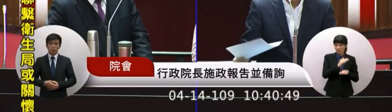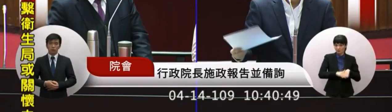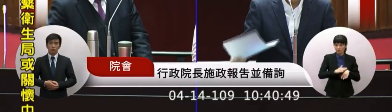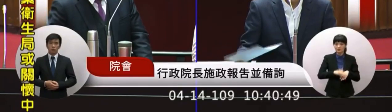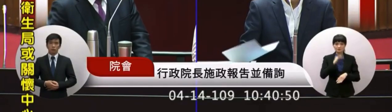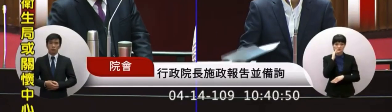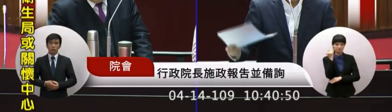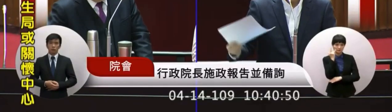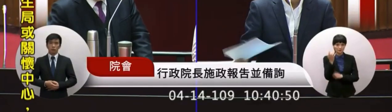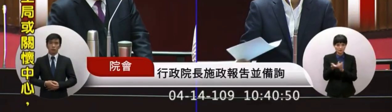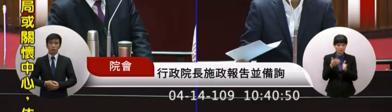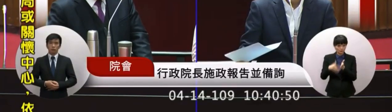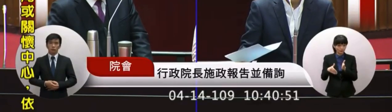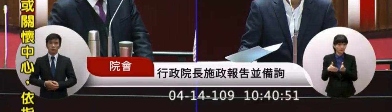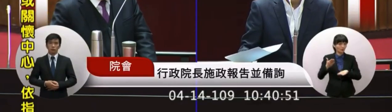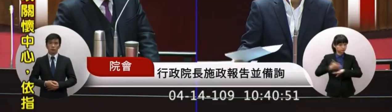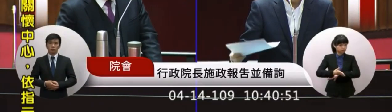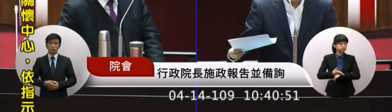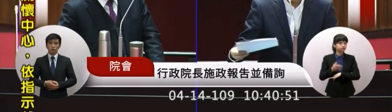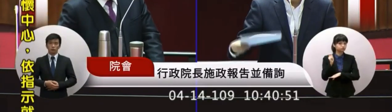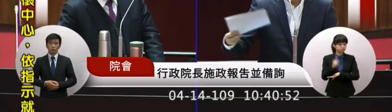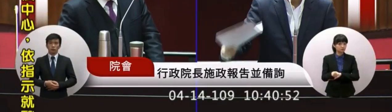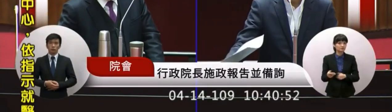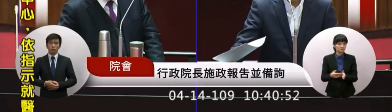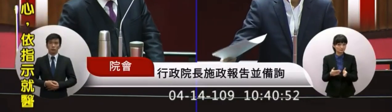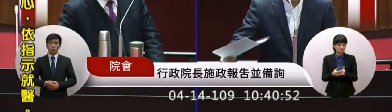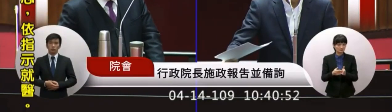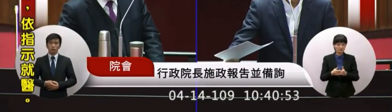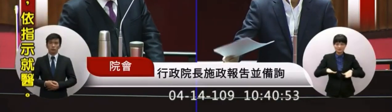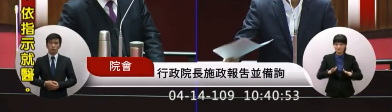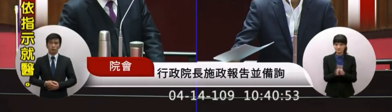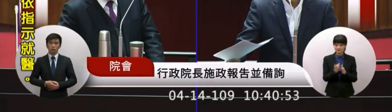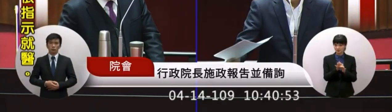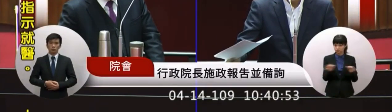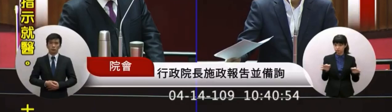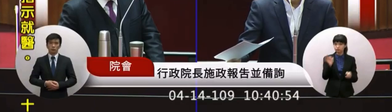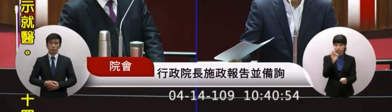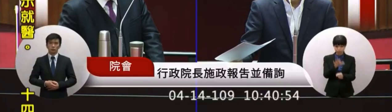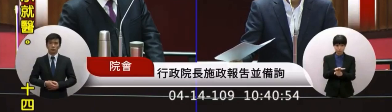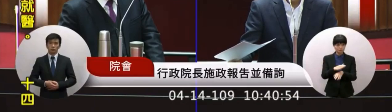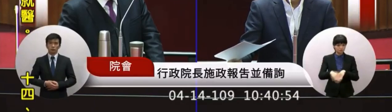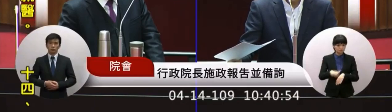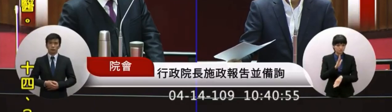马上钱就到位，对不对？这是我们这样子讲法是否正确精准？